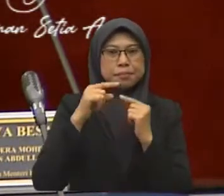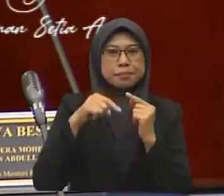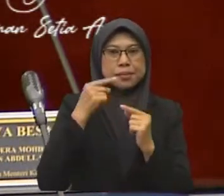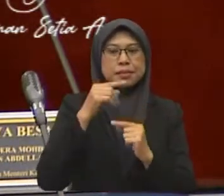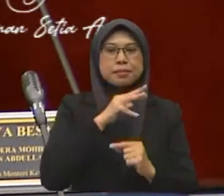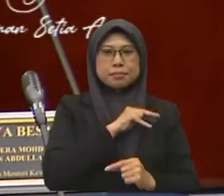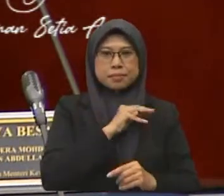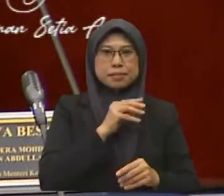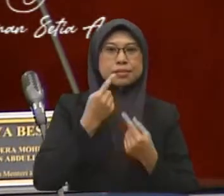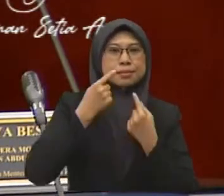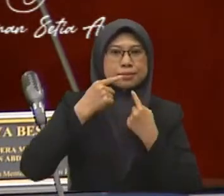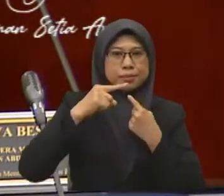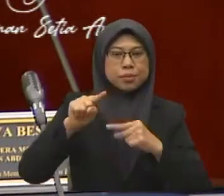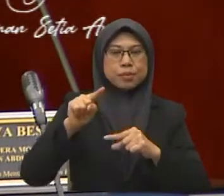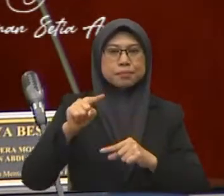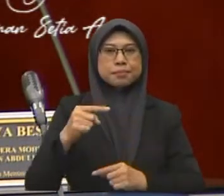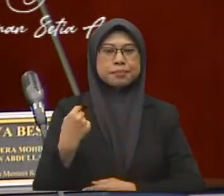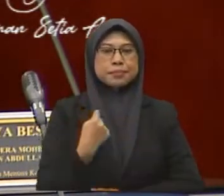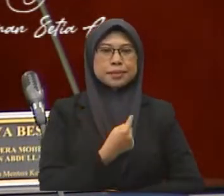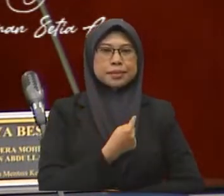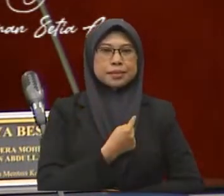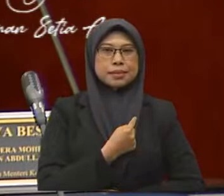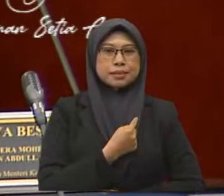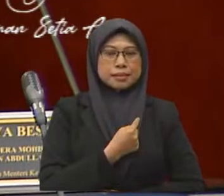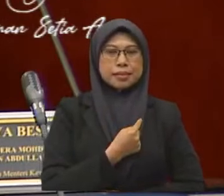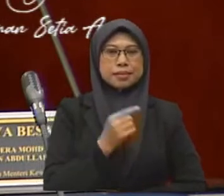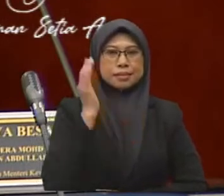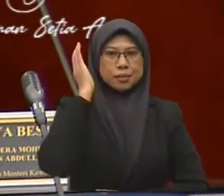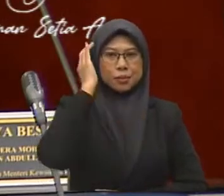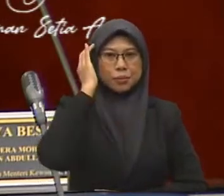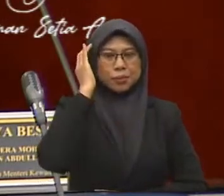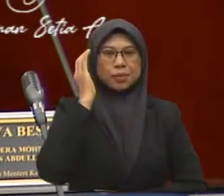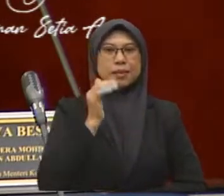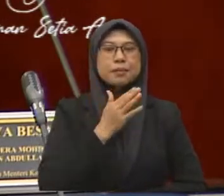akan menjelaskan dan kita akan lebih